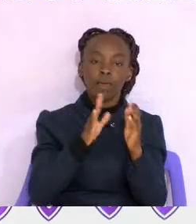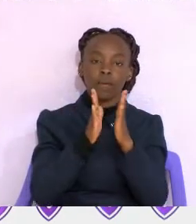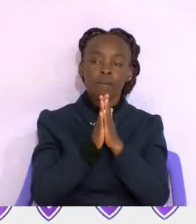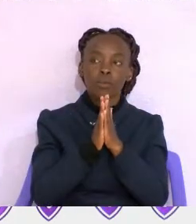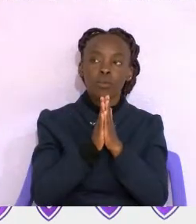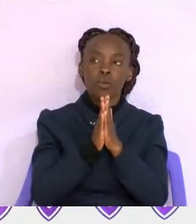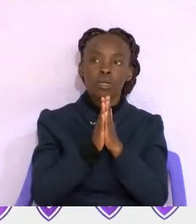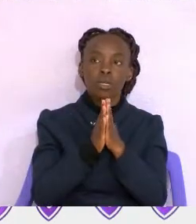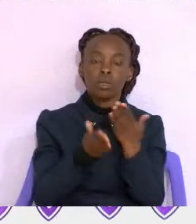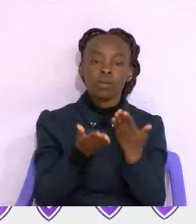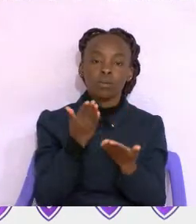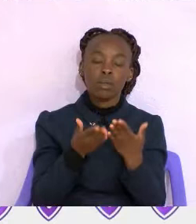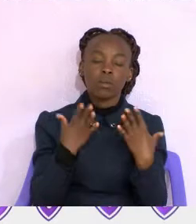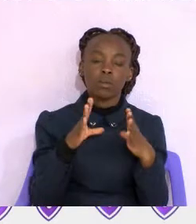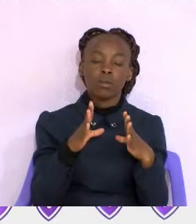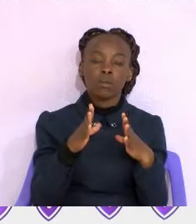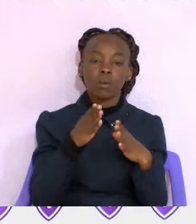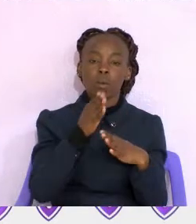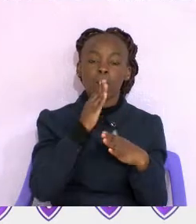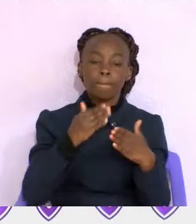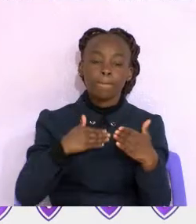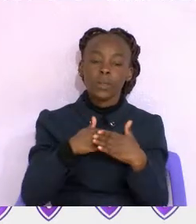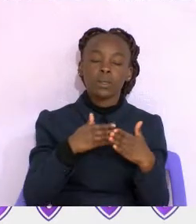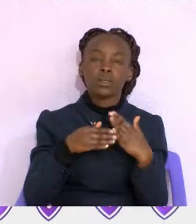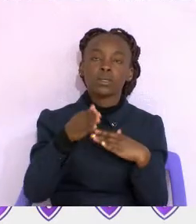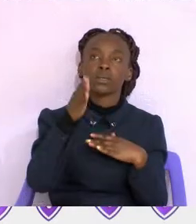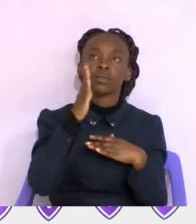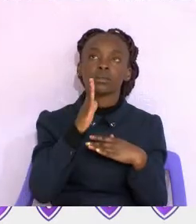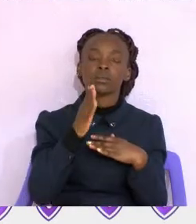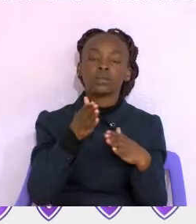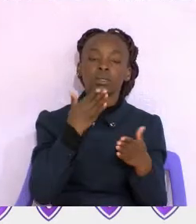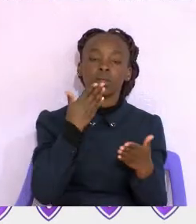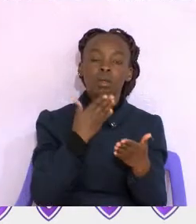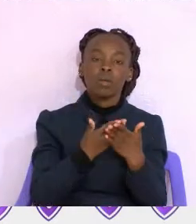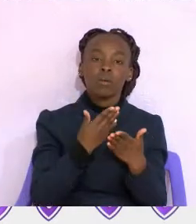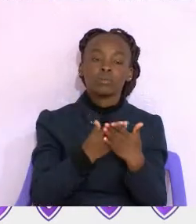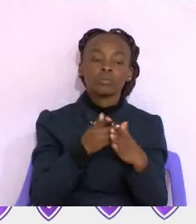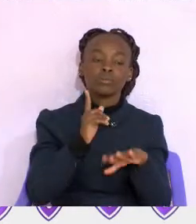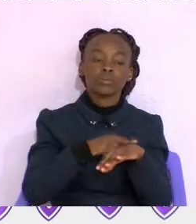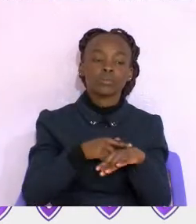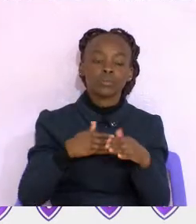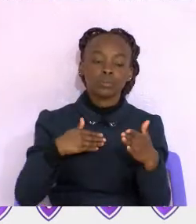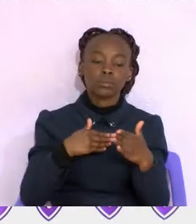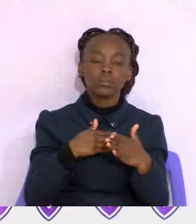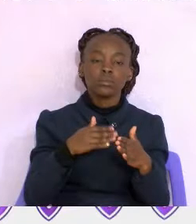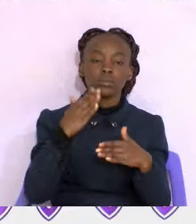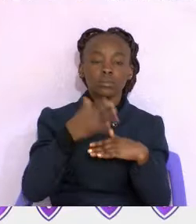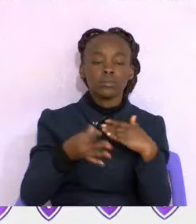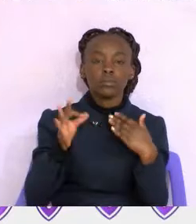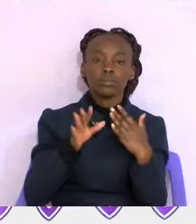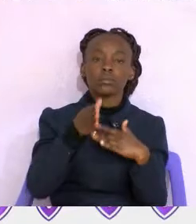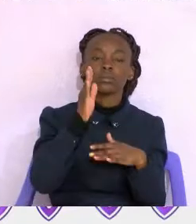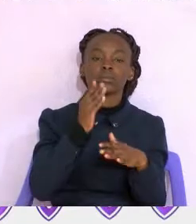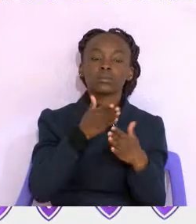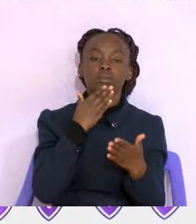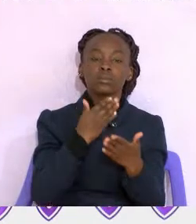Mungu, wacha wakakue karibu nawe. Asante Bwana, asante Roho Mtakatifu hata unapowasongesha mbele za Mungu. Asante kwa wema